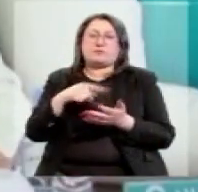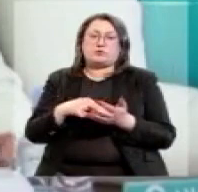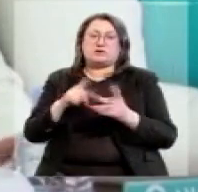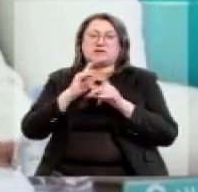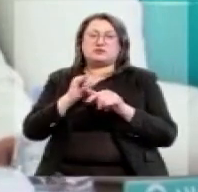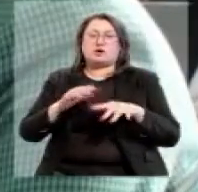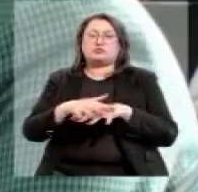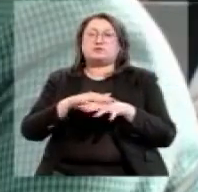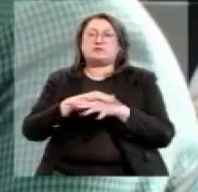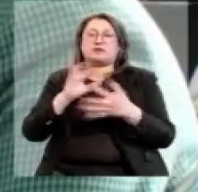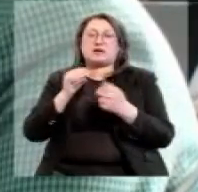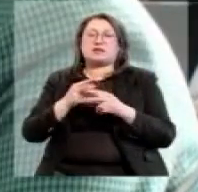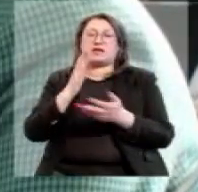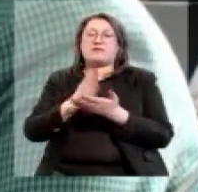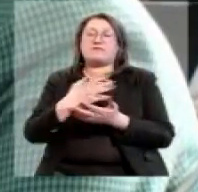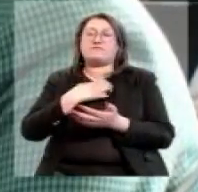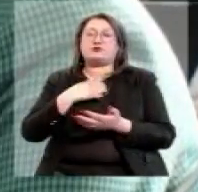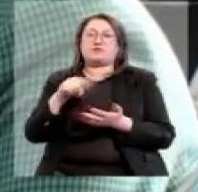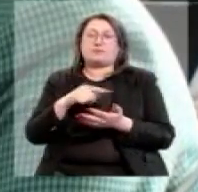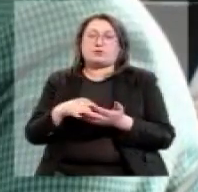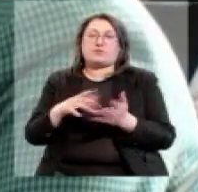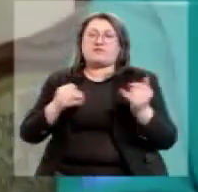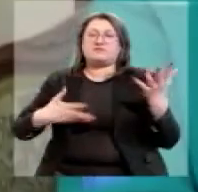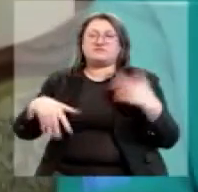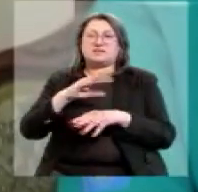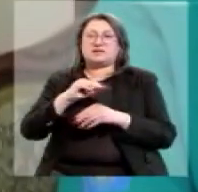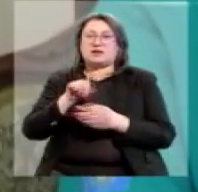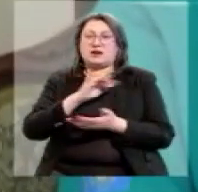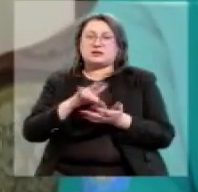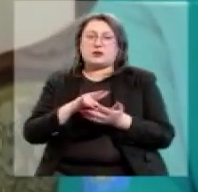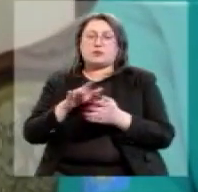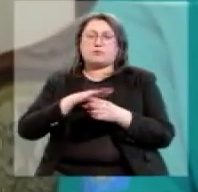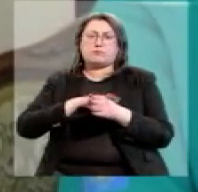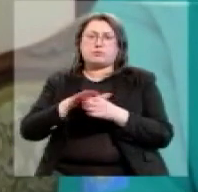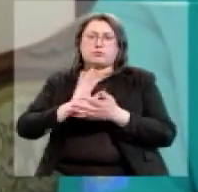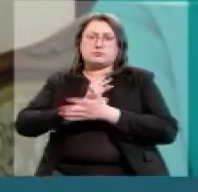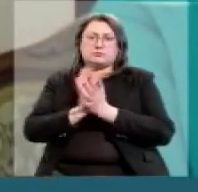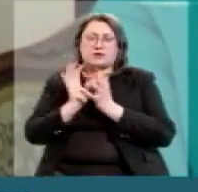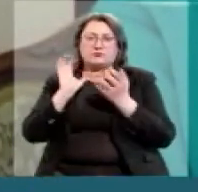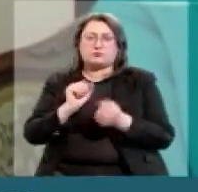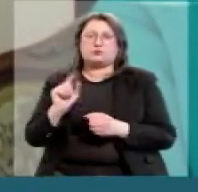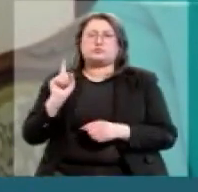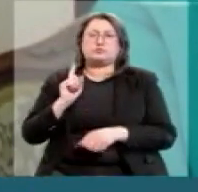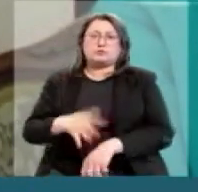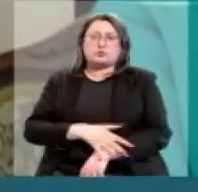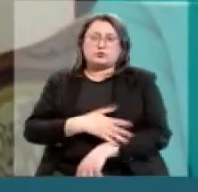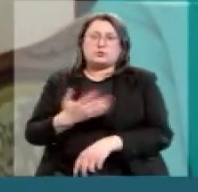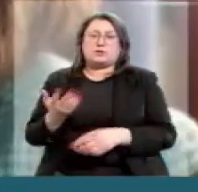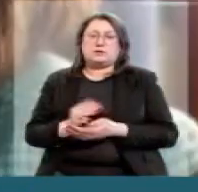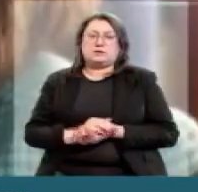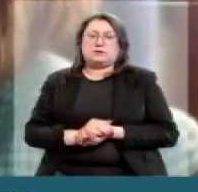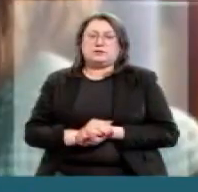ол? Осы билікте жүрген азаматтар, одан кейін осы біз партиялар. Бәріміз де сол қоғамды өзгертуге, қоғамдағы жақсы